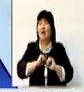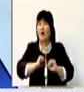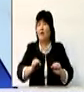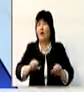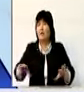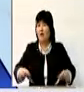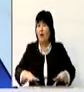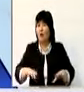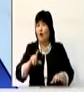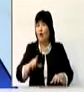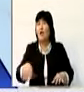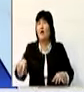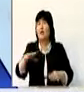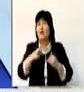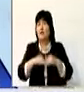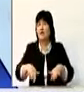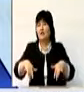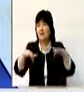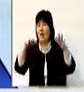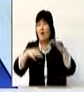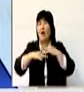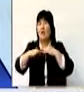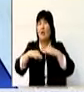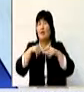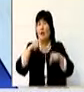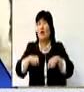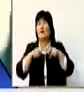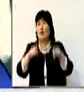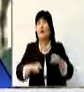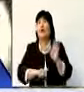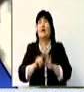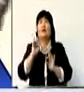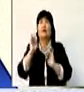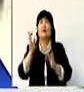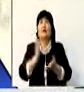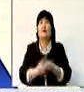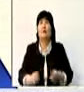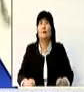жарысқан сәйгүліктер жердің шаңын аспанға көтеріп, дала досын дүбірге бөледі.